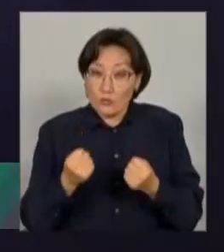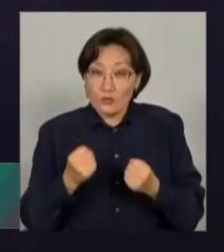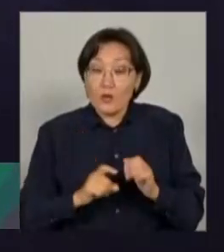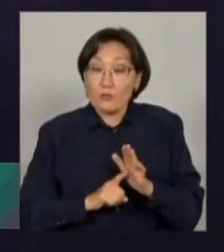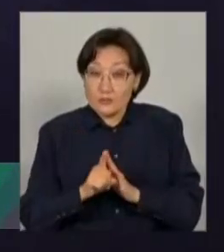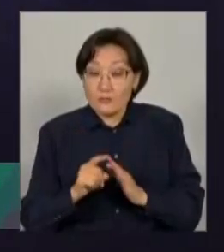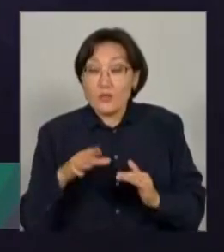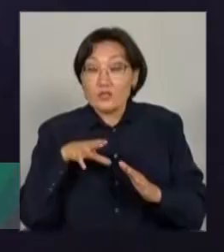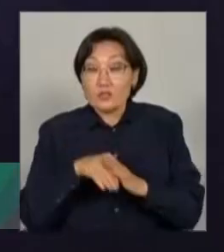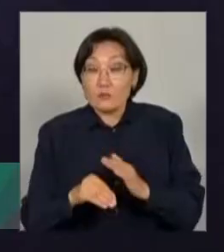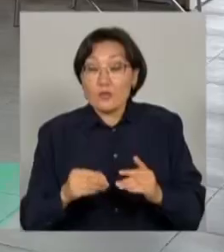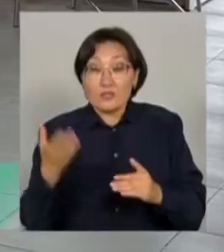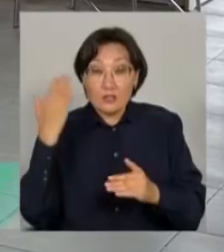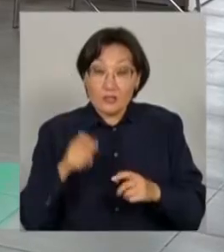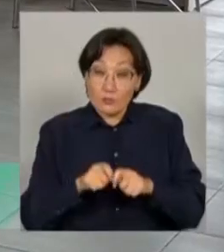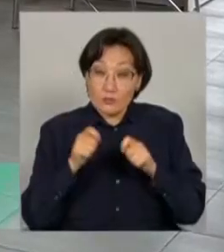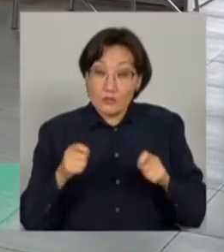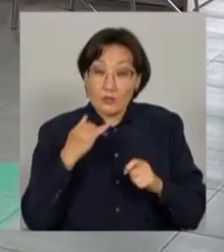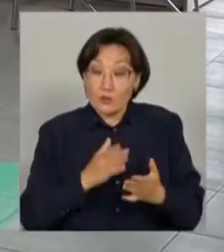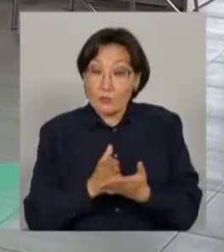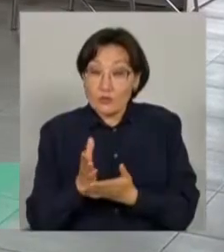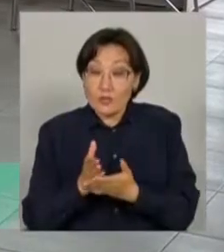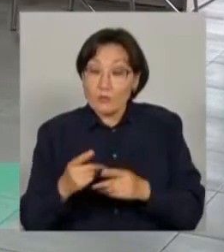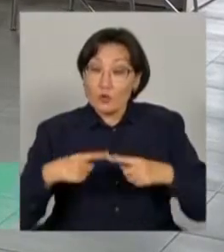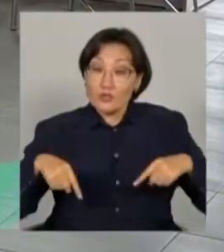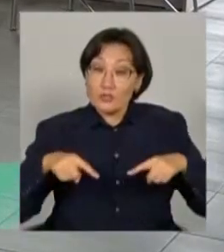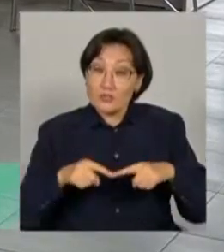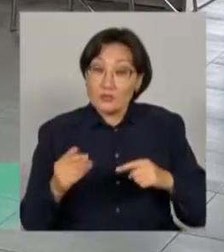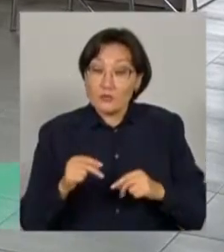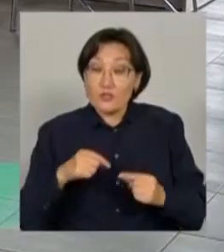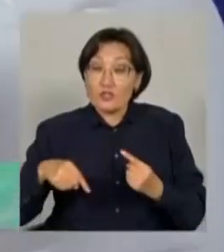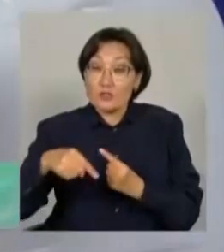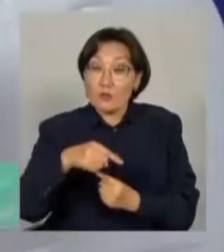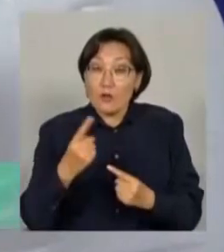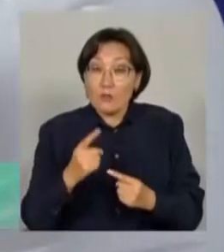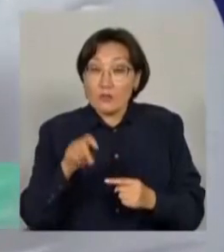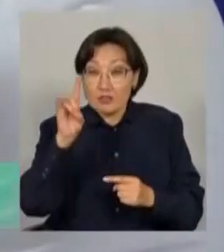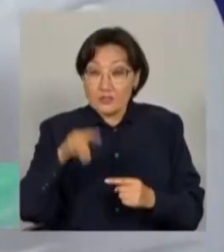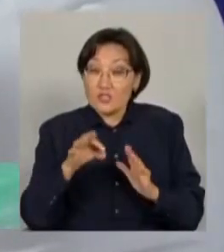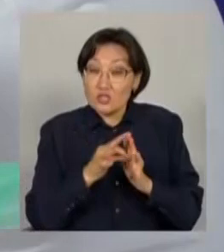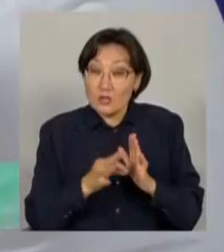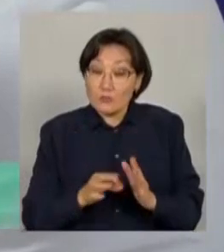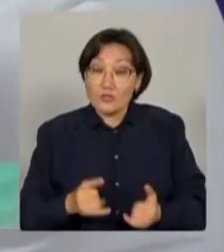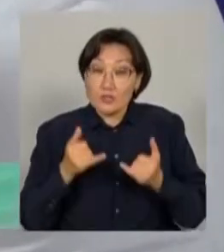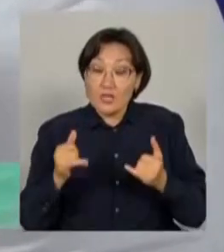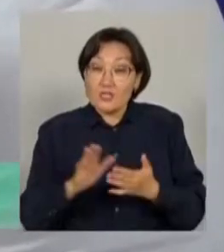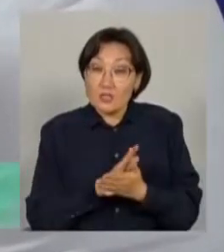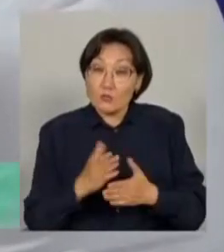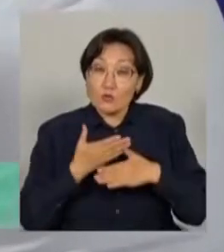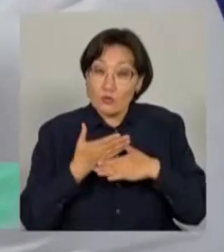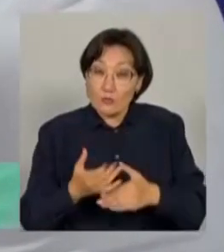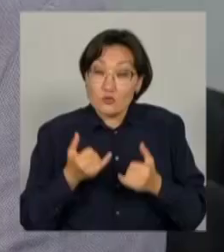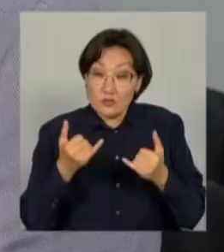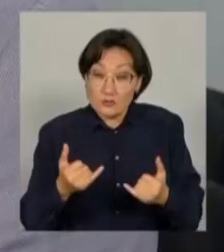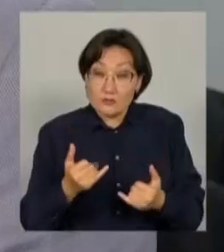қолға алынған. Солардың бірі жақында ғана ашылған көп функционалды орталық. Онда әскерлерге бір терезе қағидаты бойынша тегін көмек